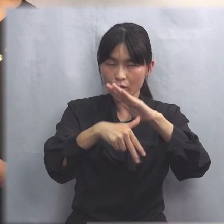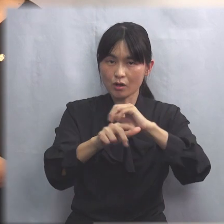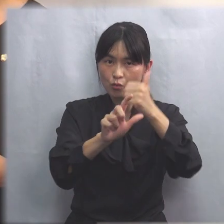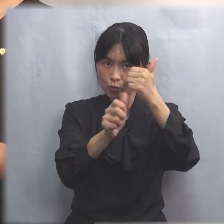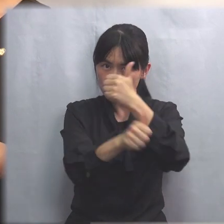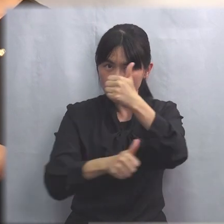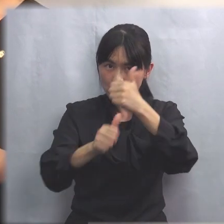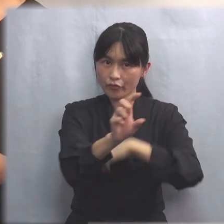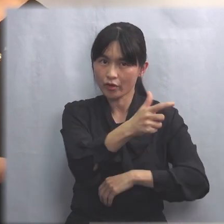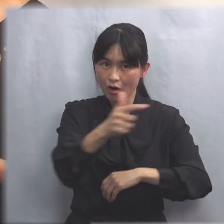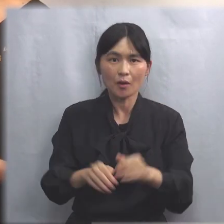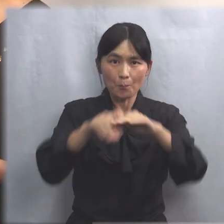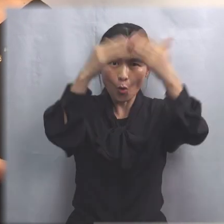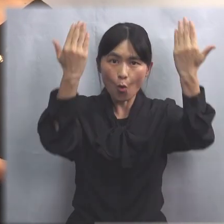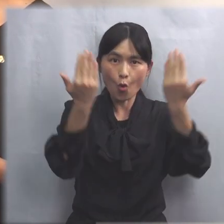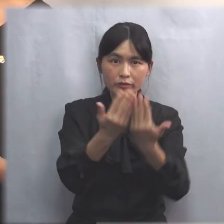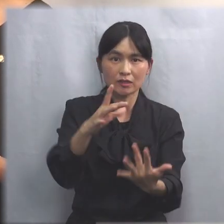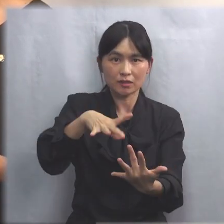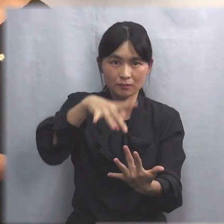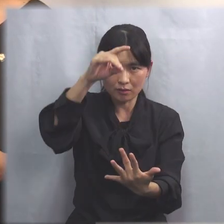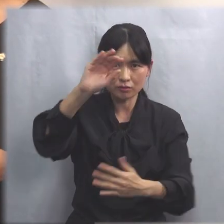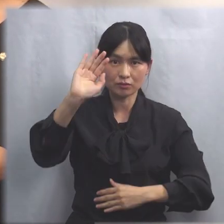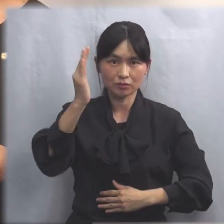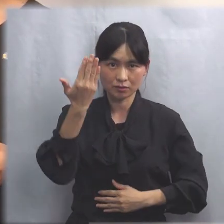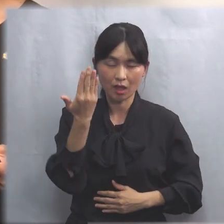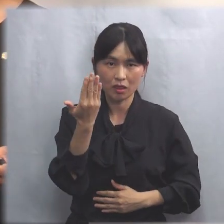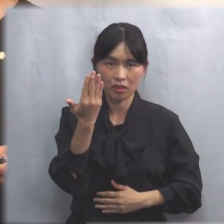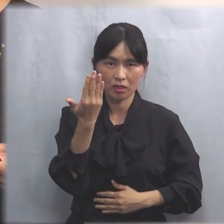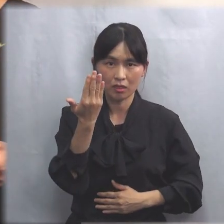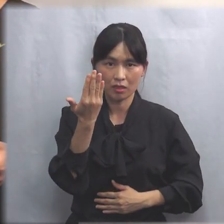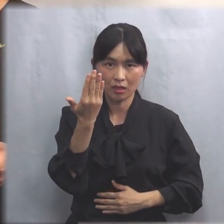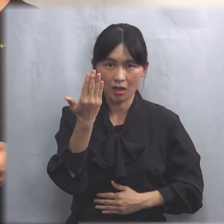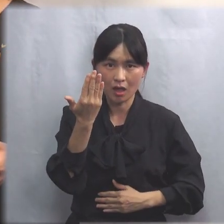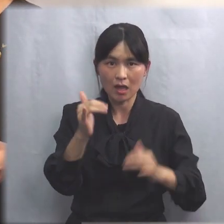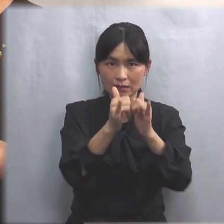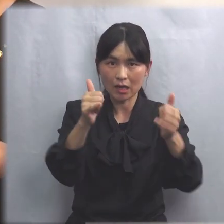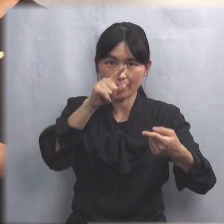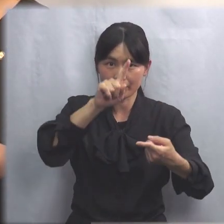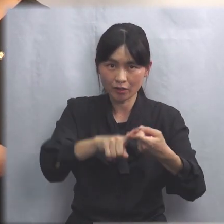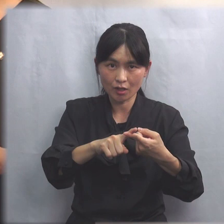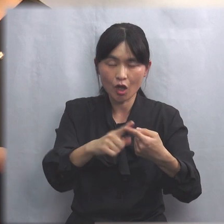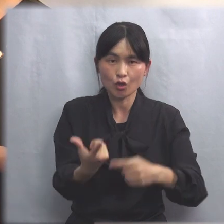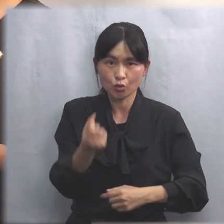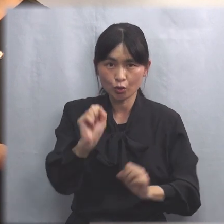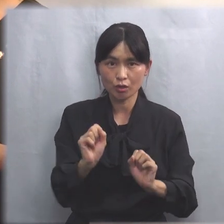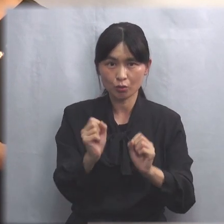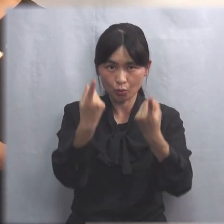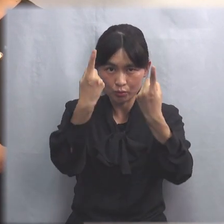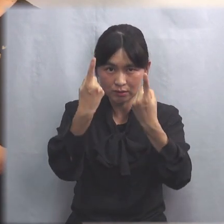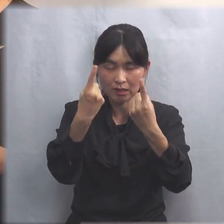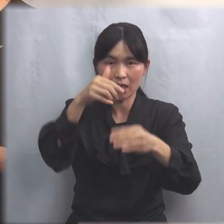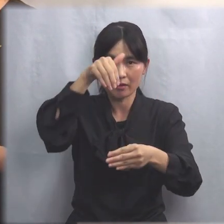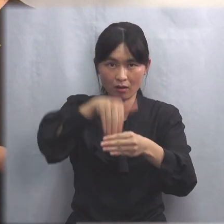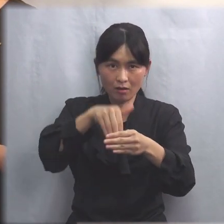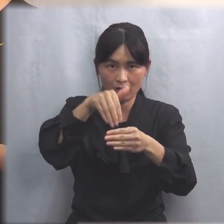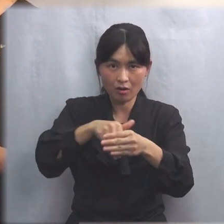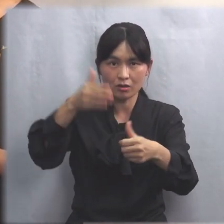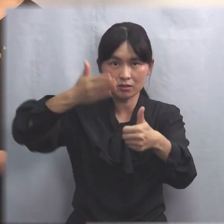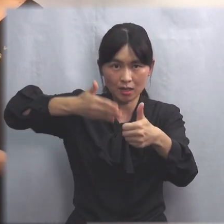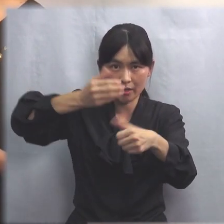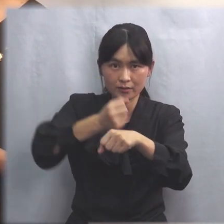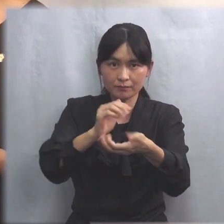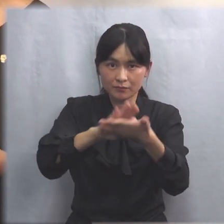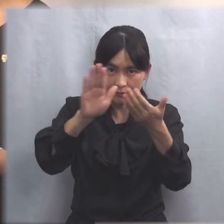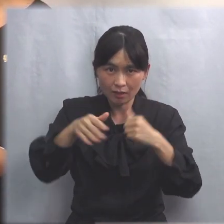등을 포함하는 모든 선출직 당직자에 관한 조기 동시 당직 선거를 실행할 것을 제안을 드렸습니다.